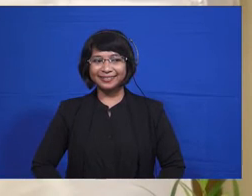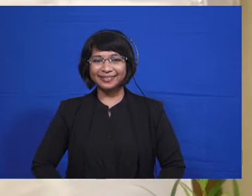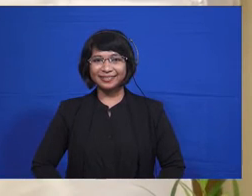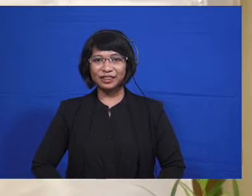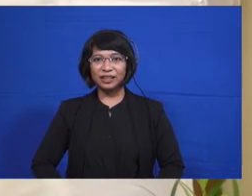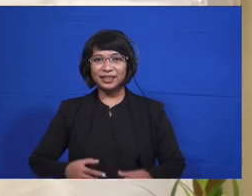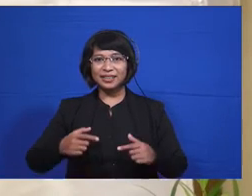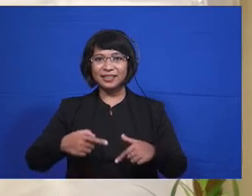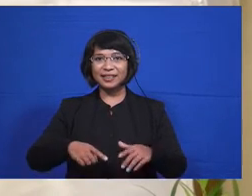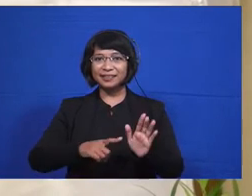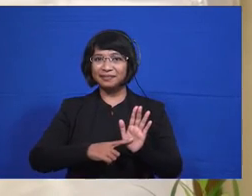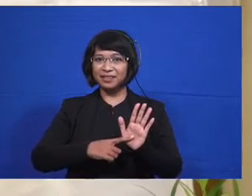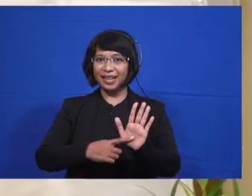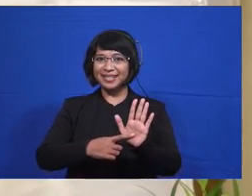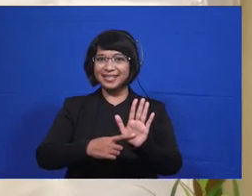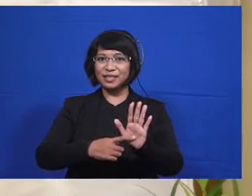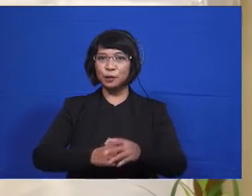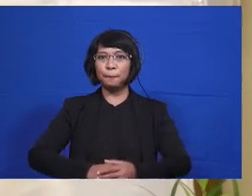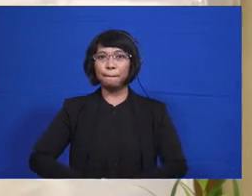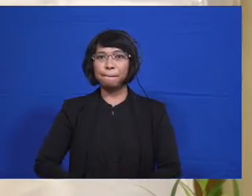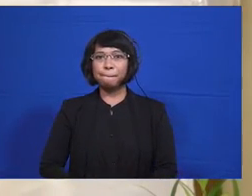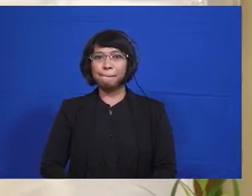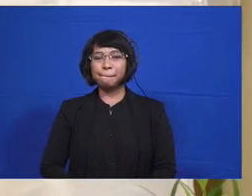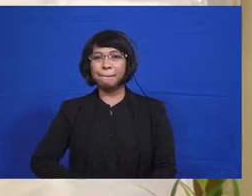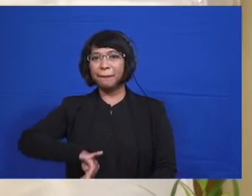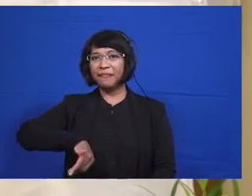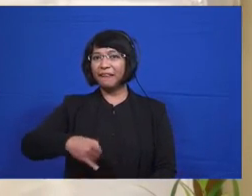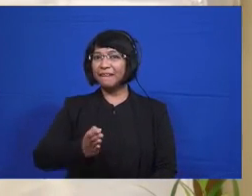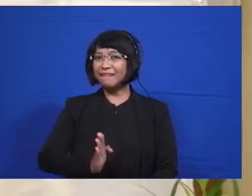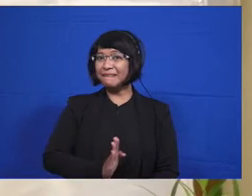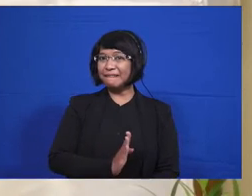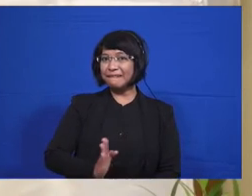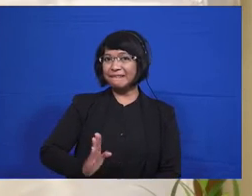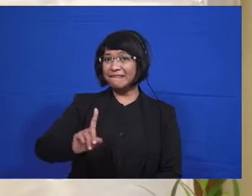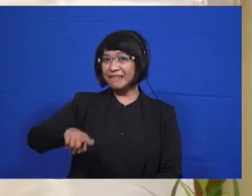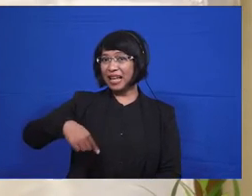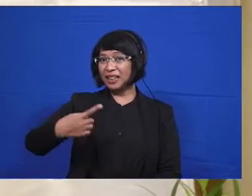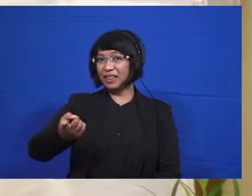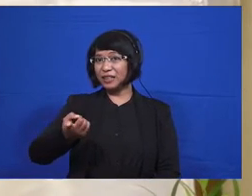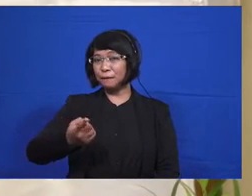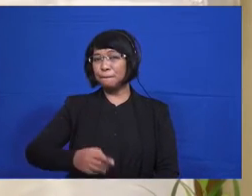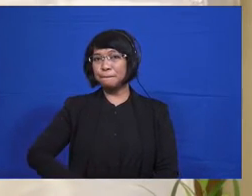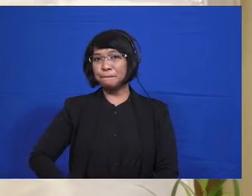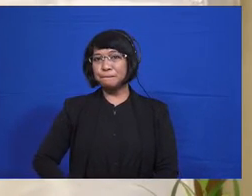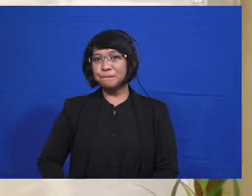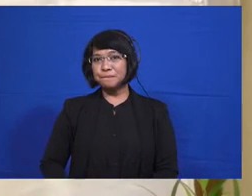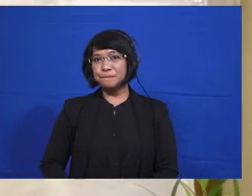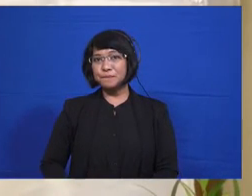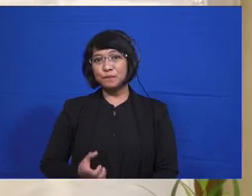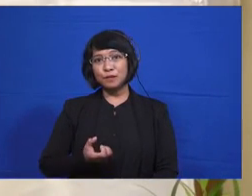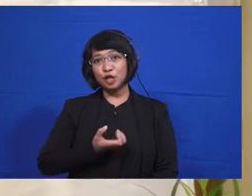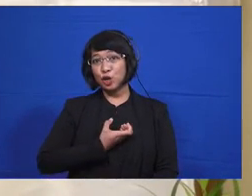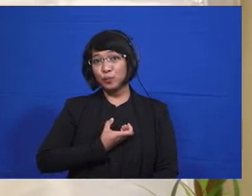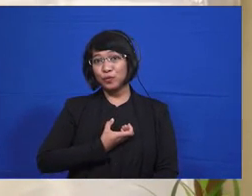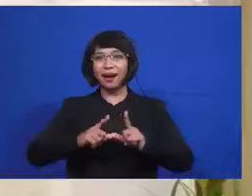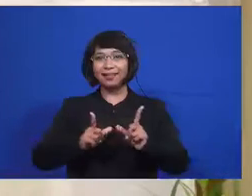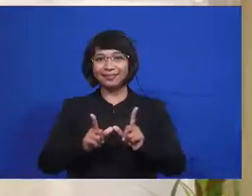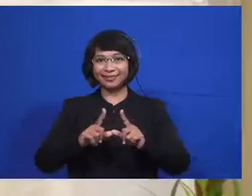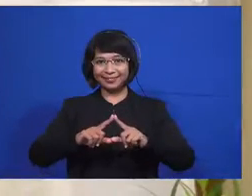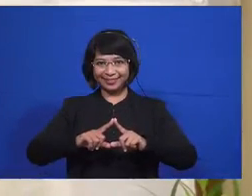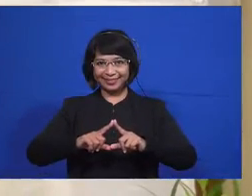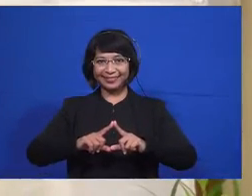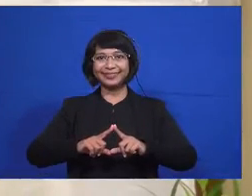Di sini jelas menjadi imam nanti punya kewenangan, punya macam-macam